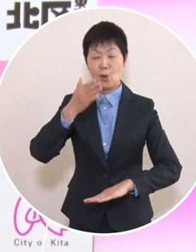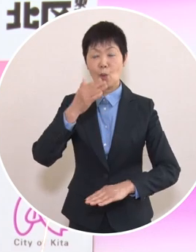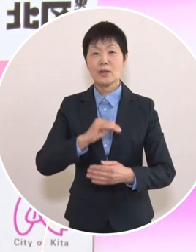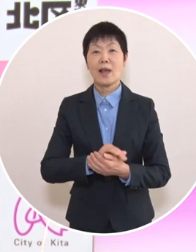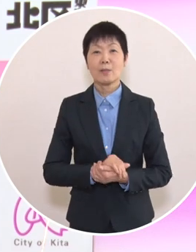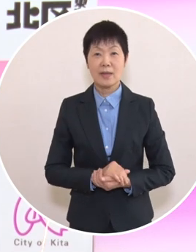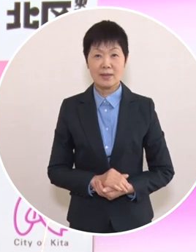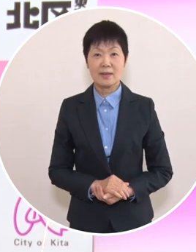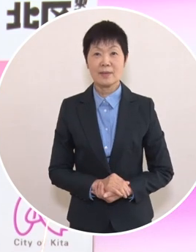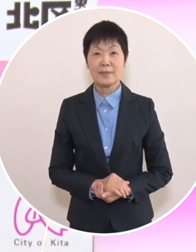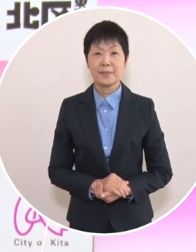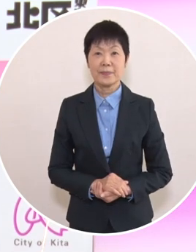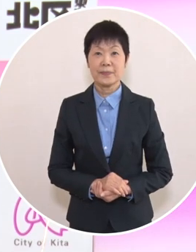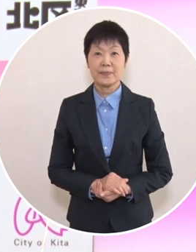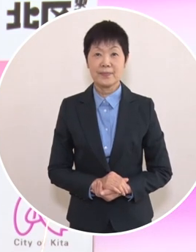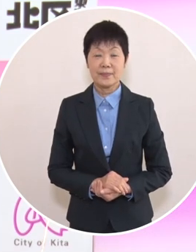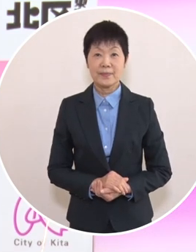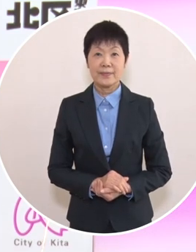ございます